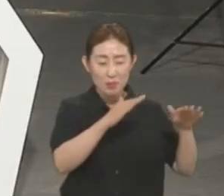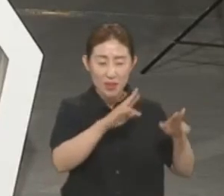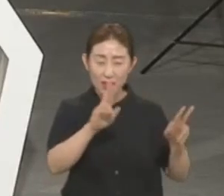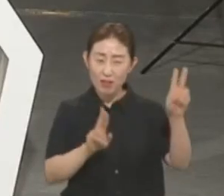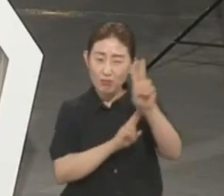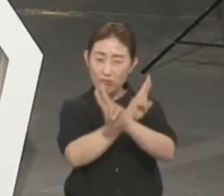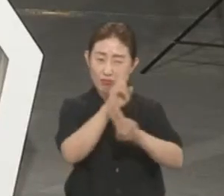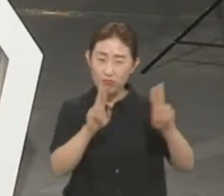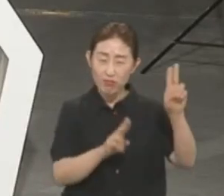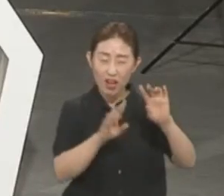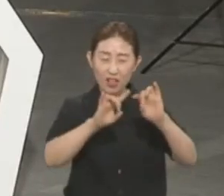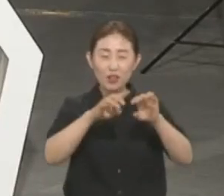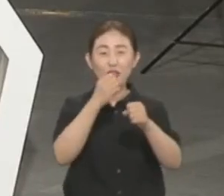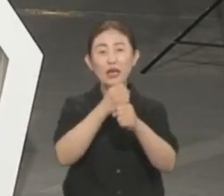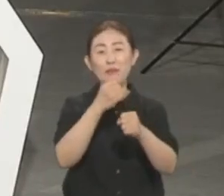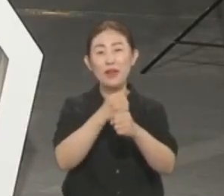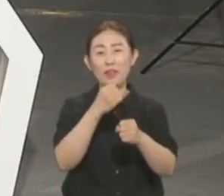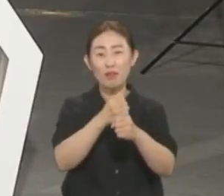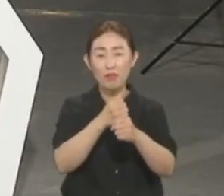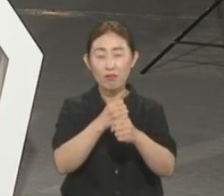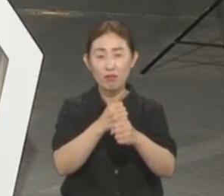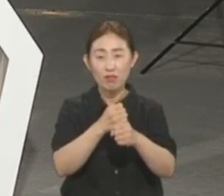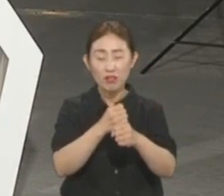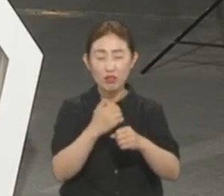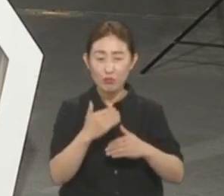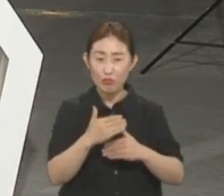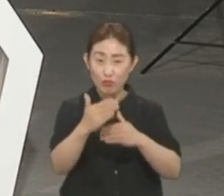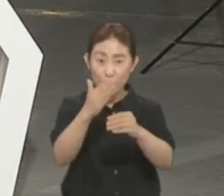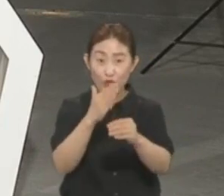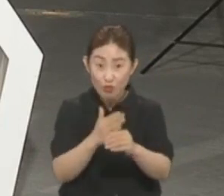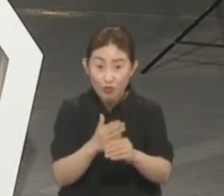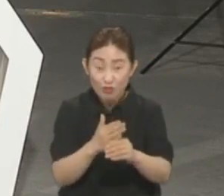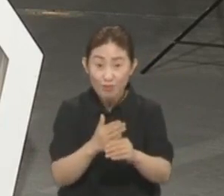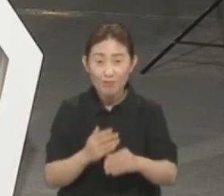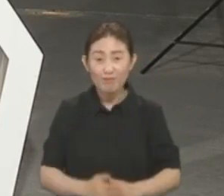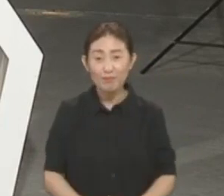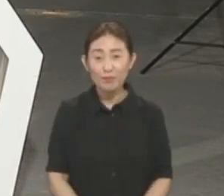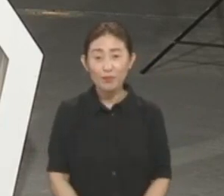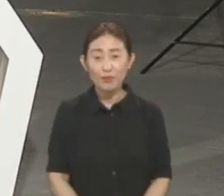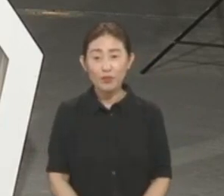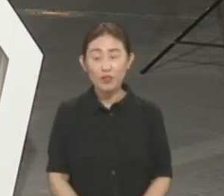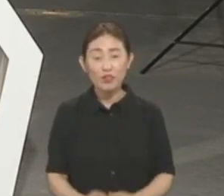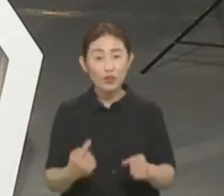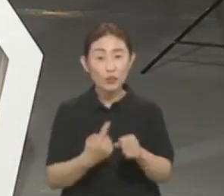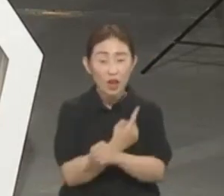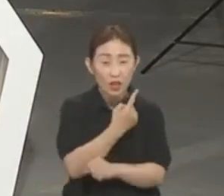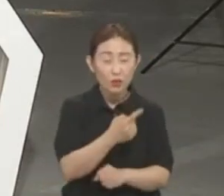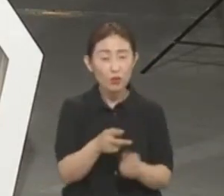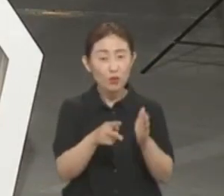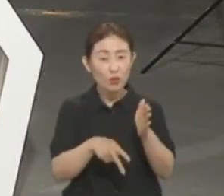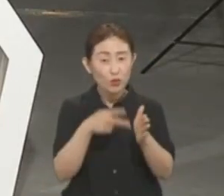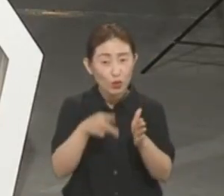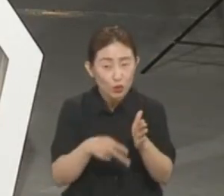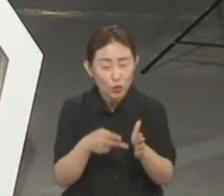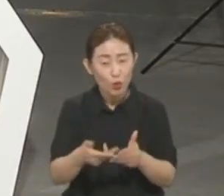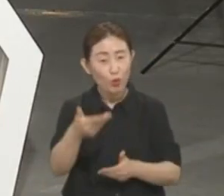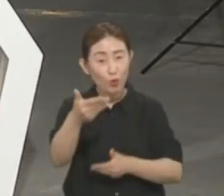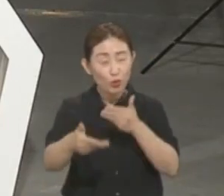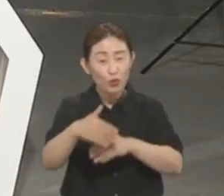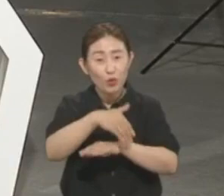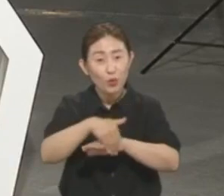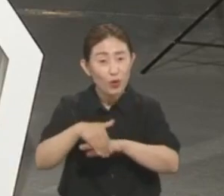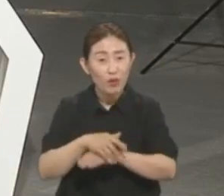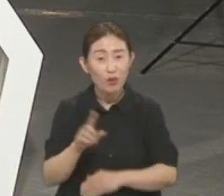신재생 에너지 같은 태안군 발전 산업이 많이 추진되고 있는 걸로 알고 있는데요. 이외에도 교통망 확충 같은 계획 있으시다면